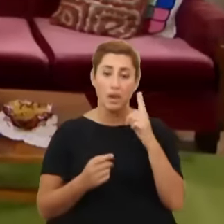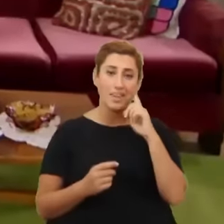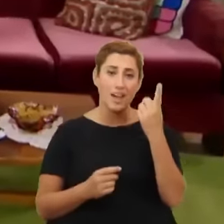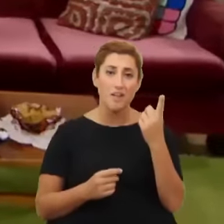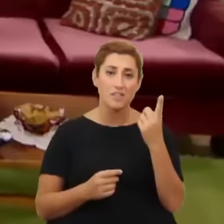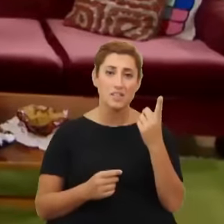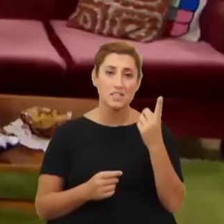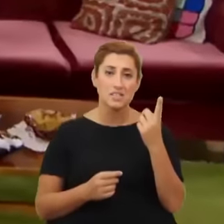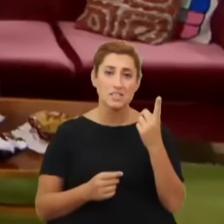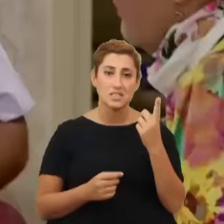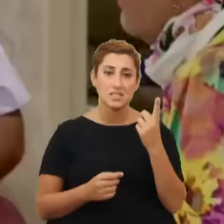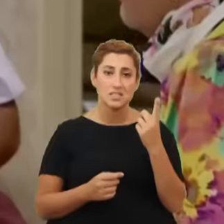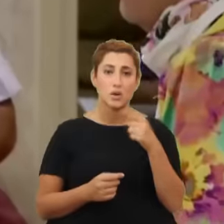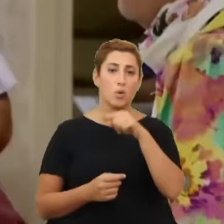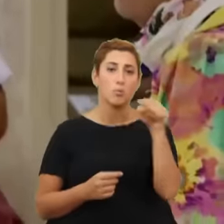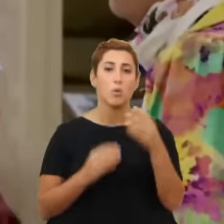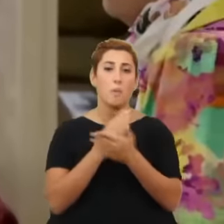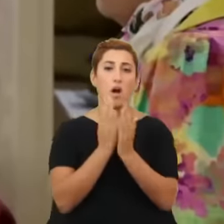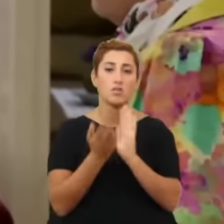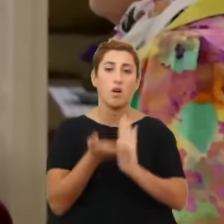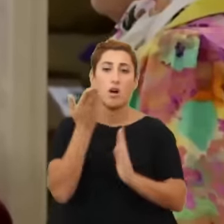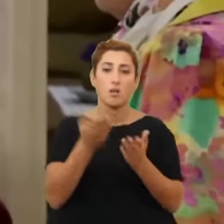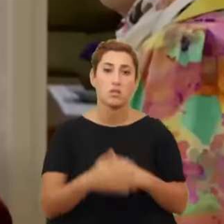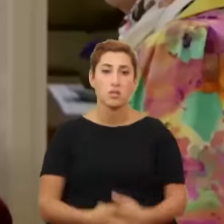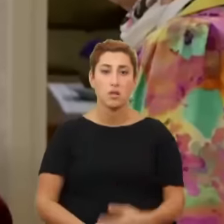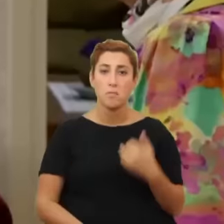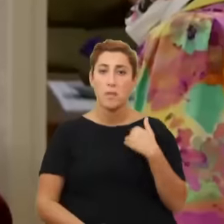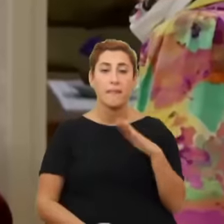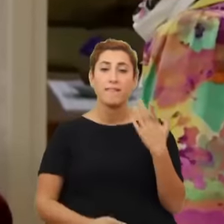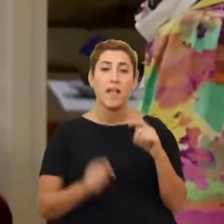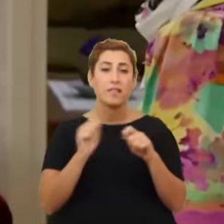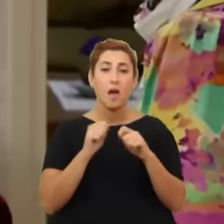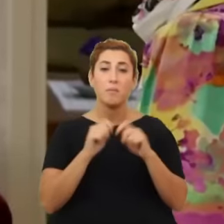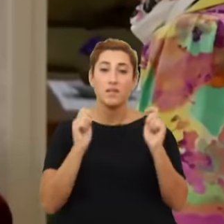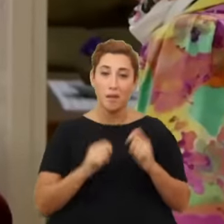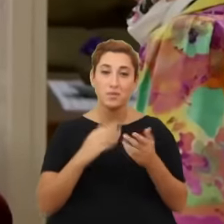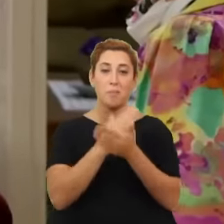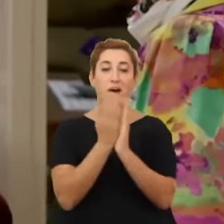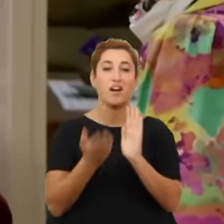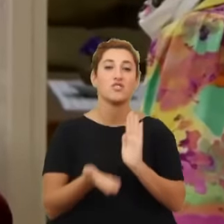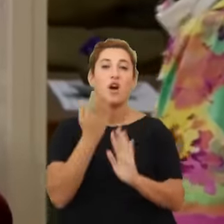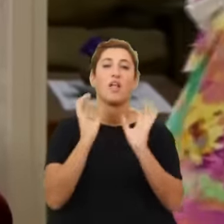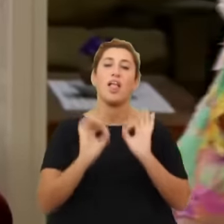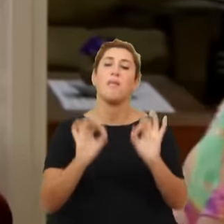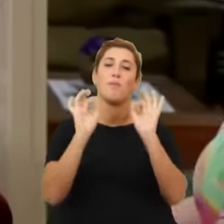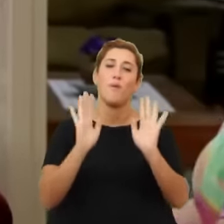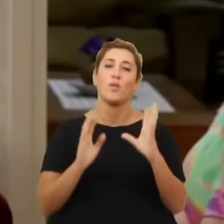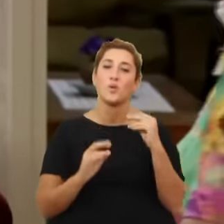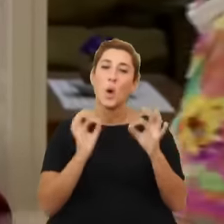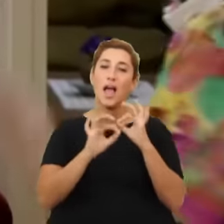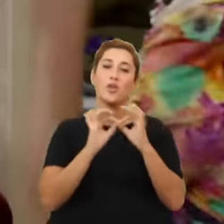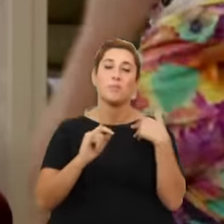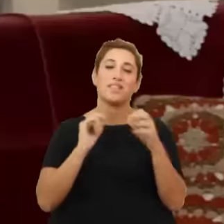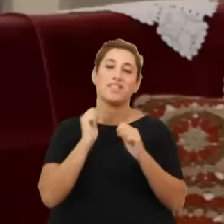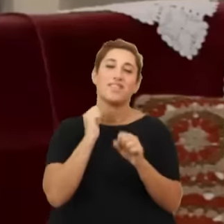Yalnız bu kadar parça arttı. Ben neyi tahmin etsem bu kadar parça hep artıyor ya. Çok